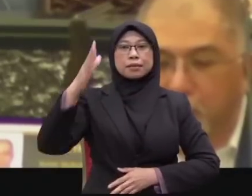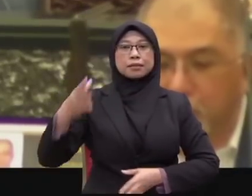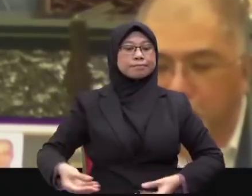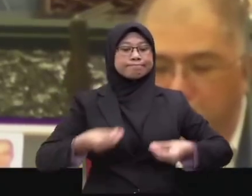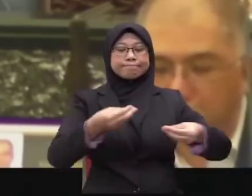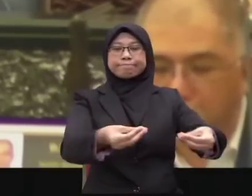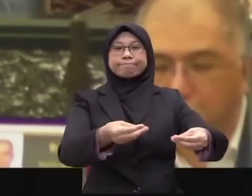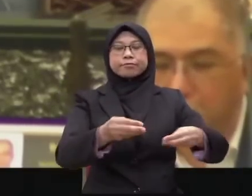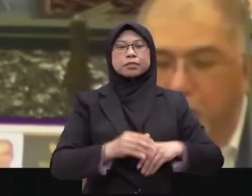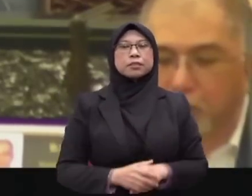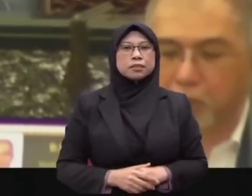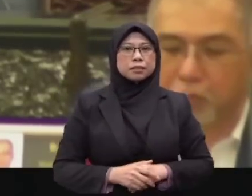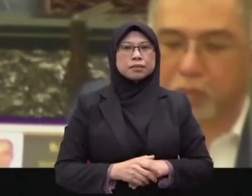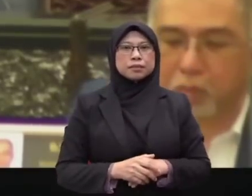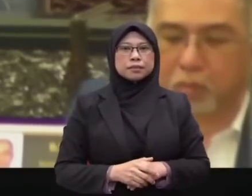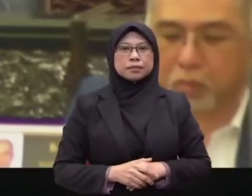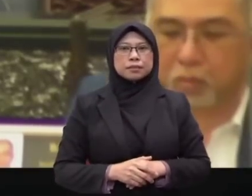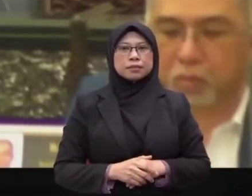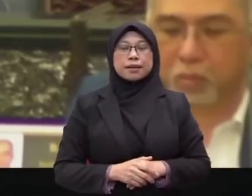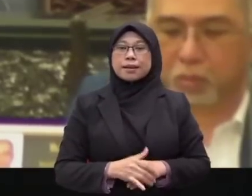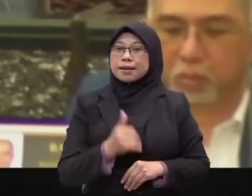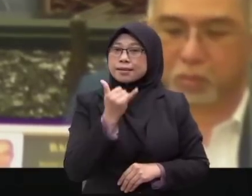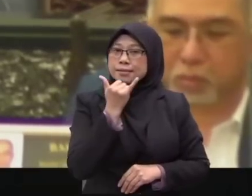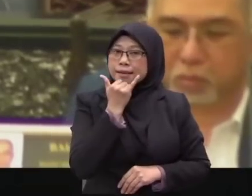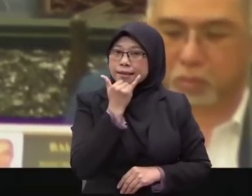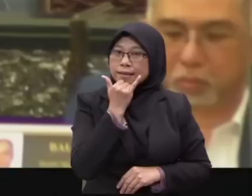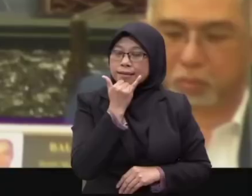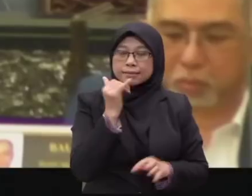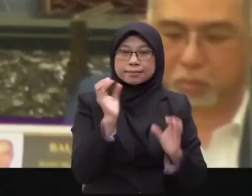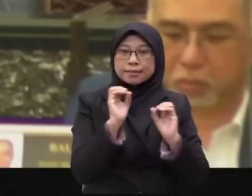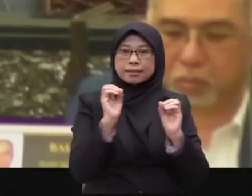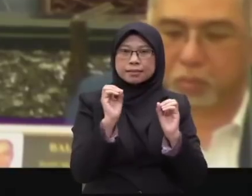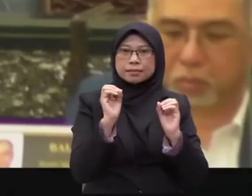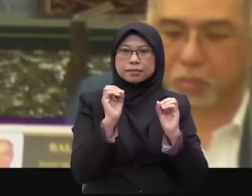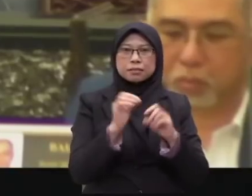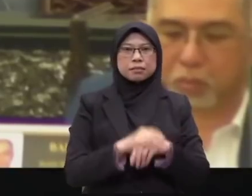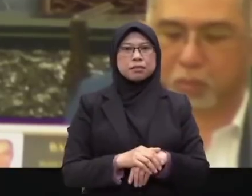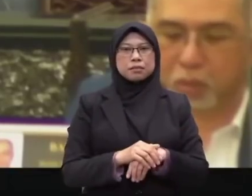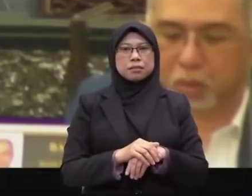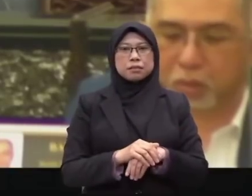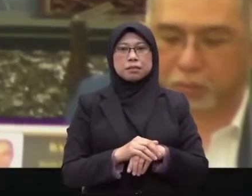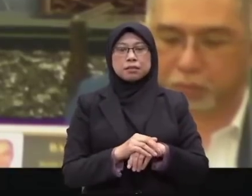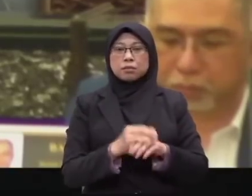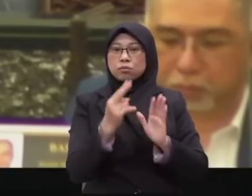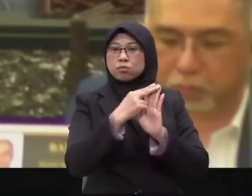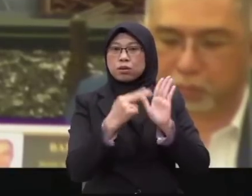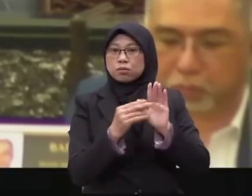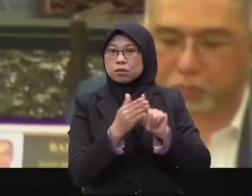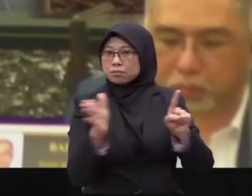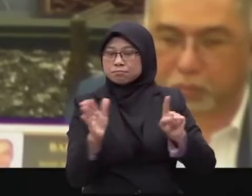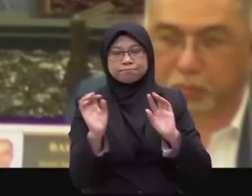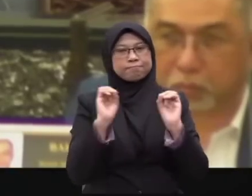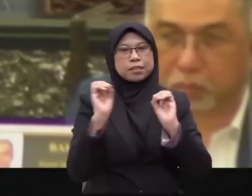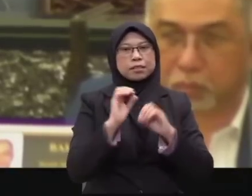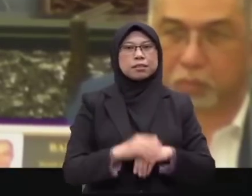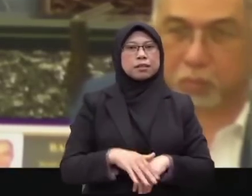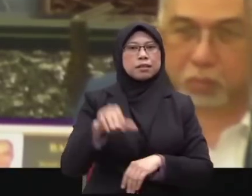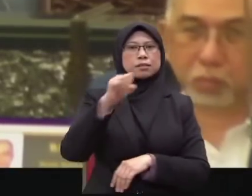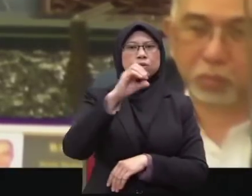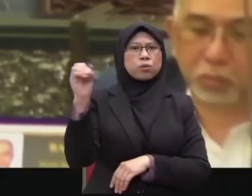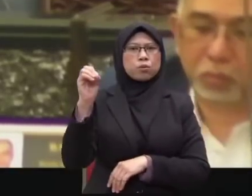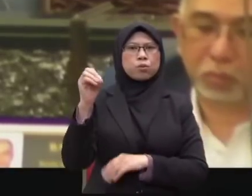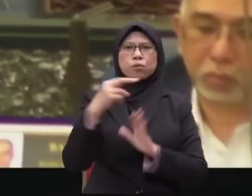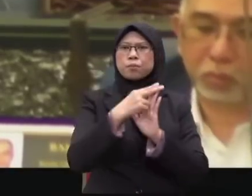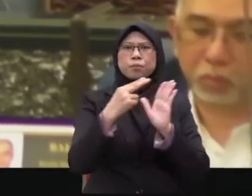tetapi tidak menjadi satu kesalahan melanggar apa-apa peruntukan baik standing order ataupun